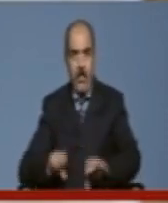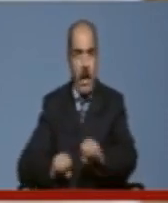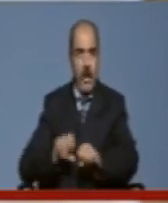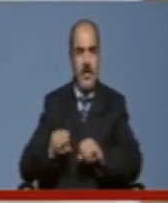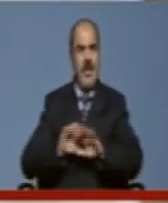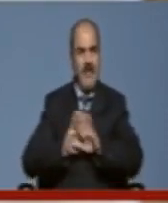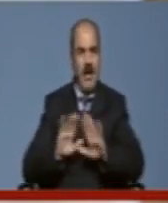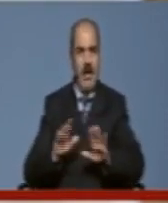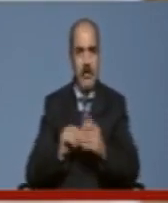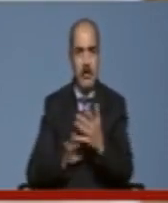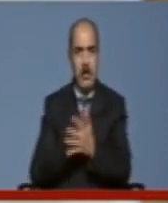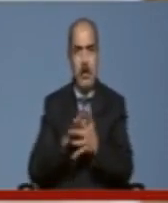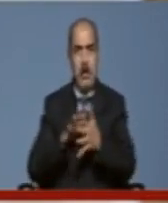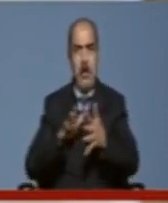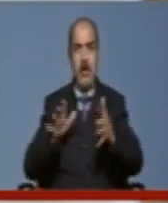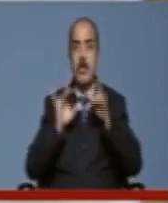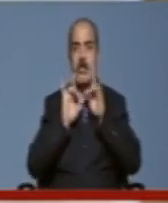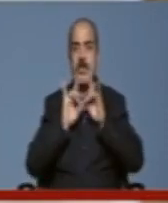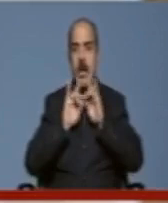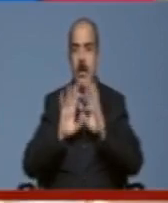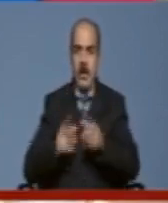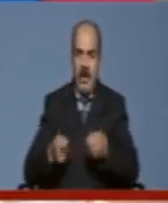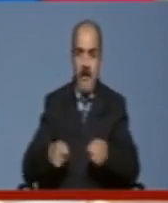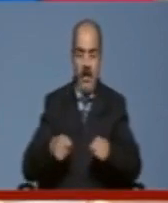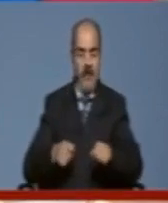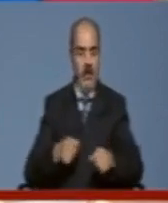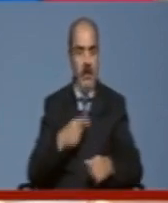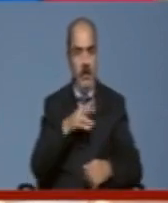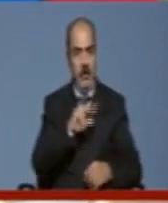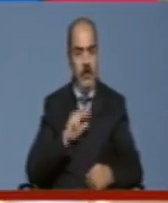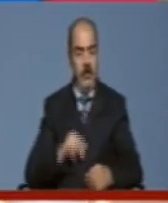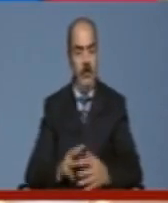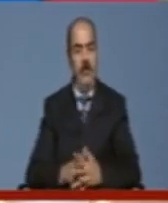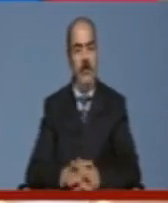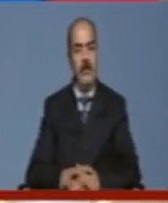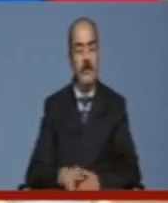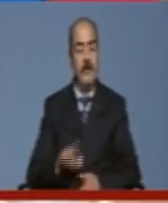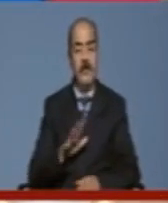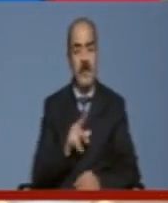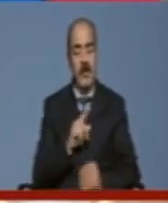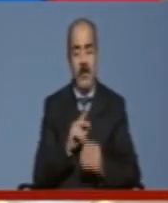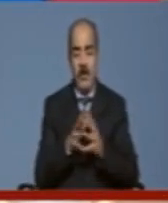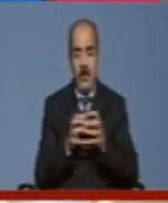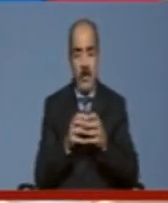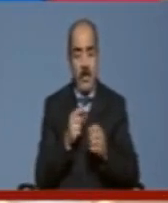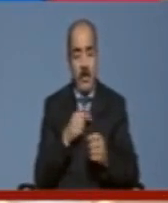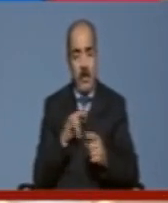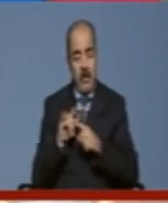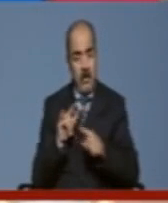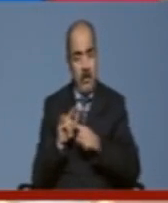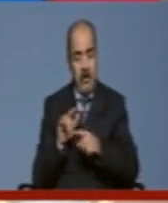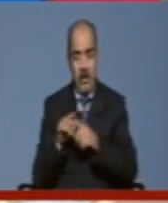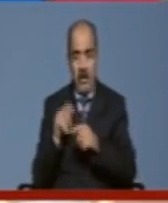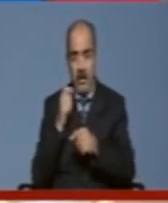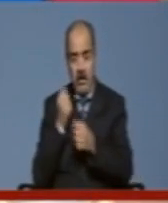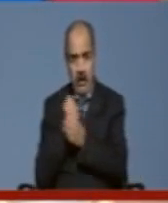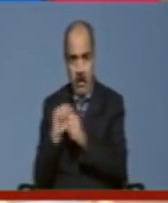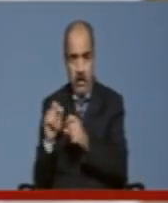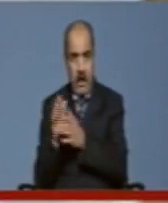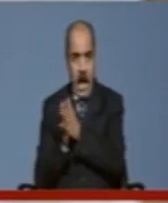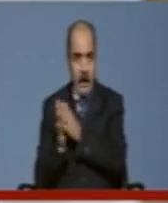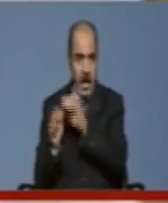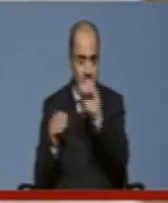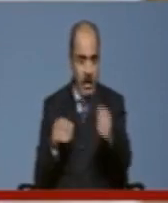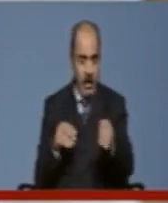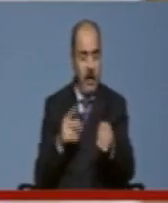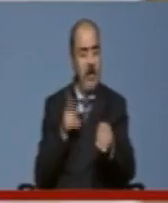ولتفادي تزايد حدة التوتر. لا شيء يبرر الهجوم الإرهابي لحماس ضد